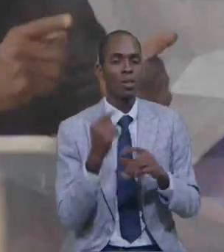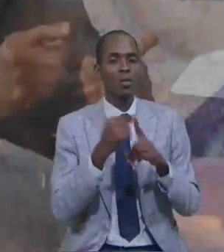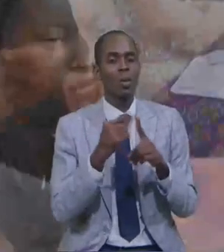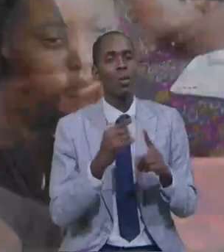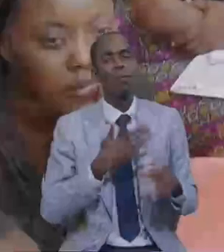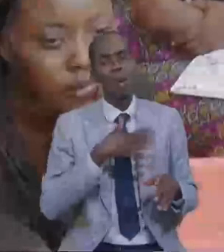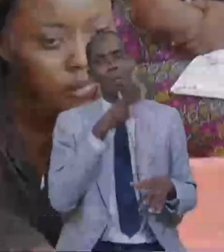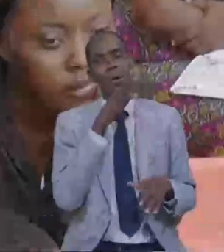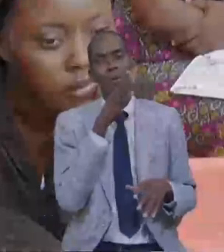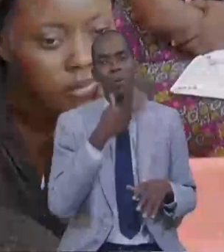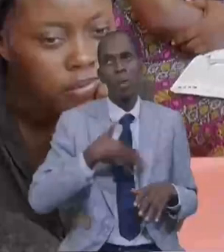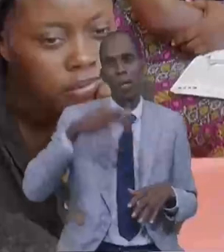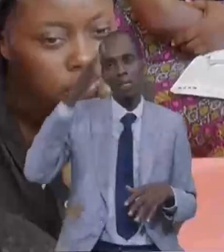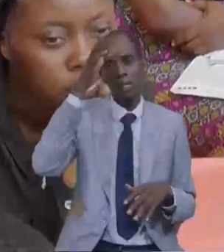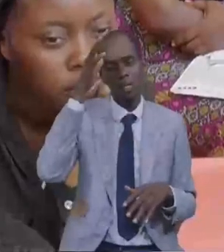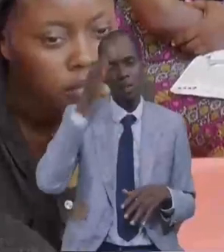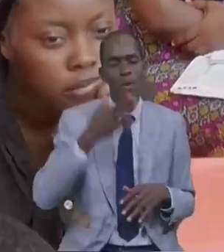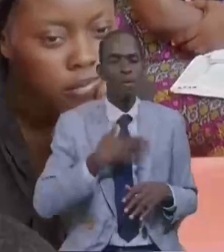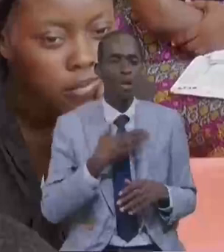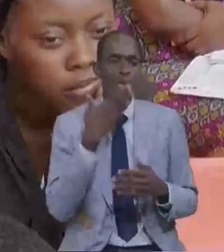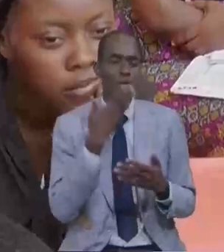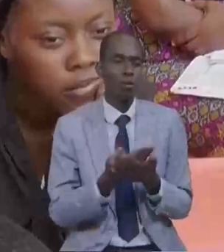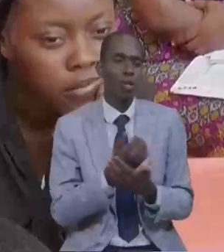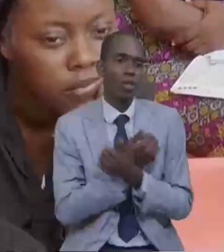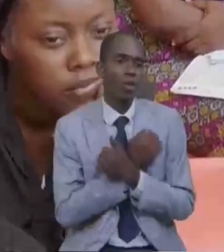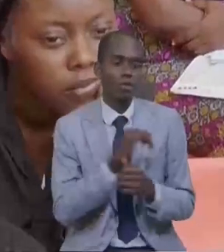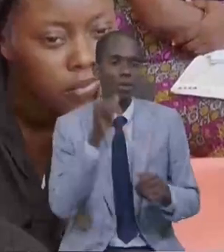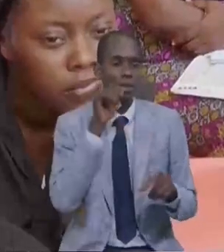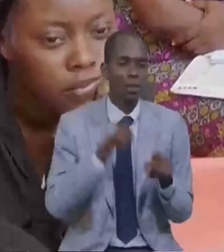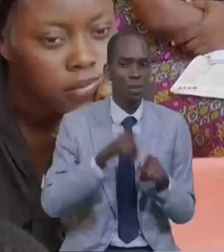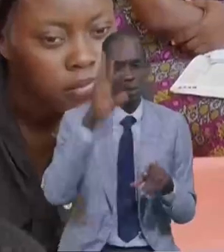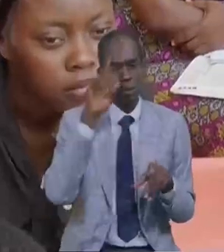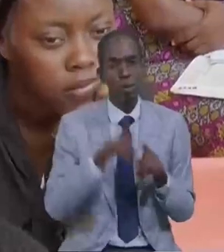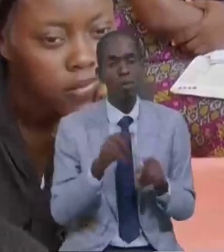ton cœur, la sanctification va ôter